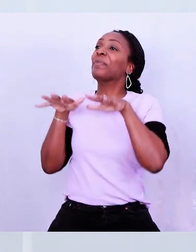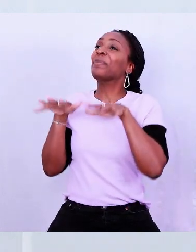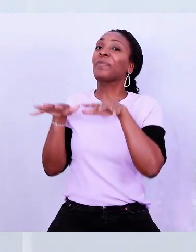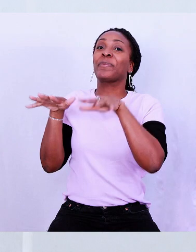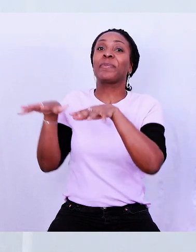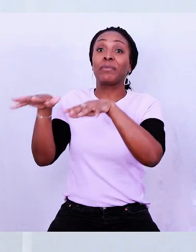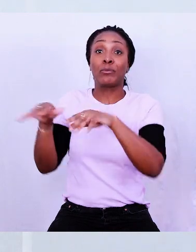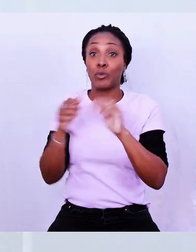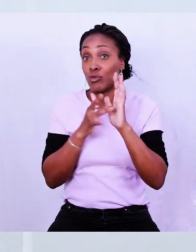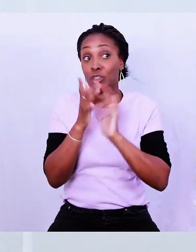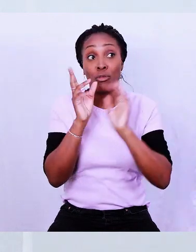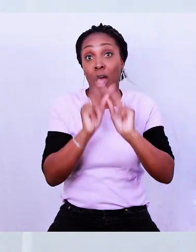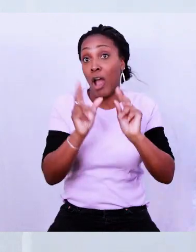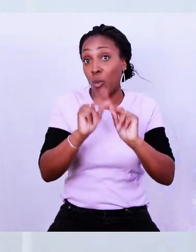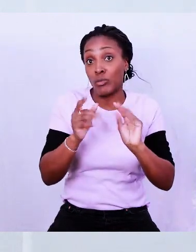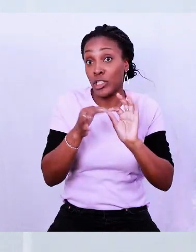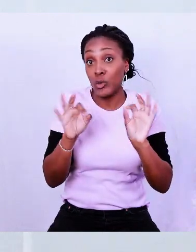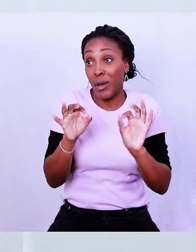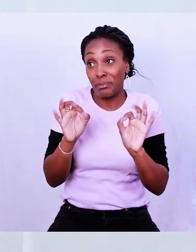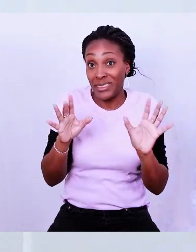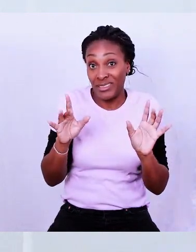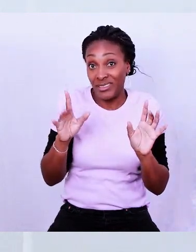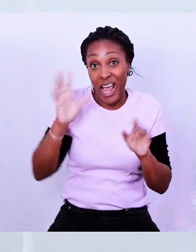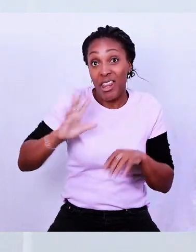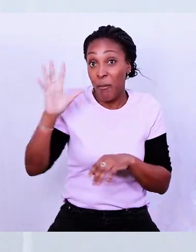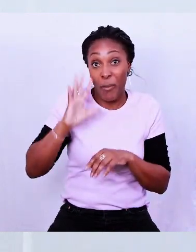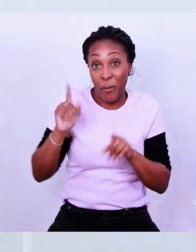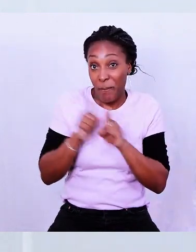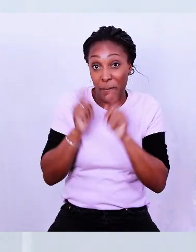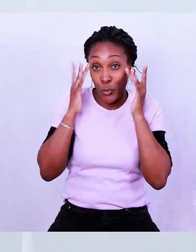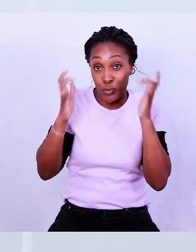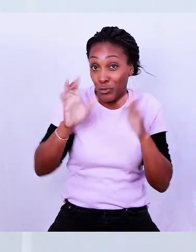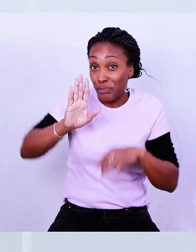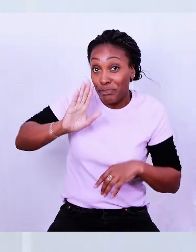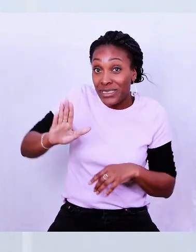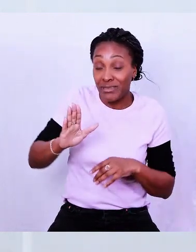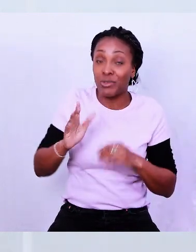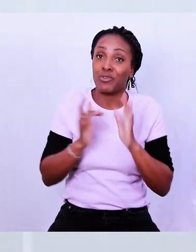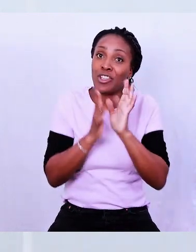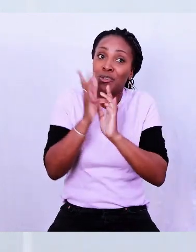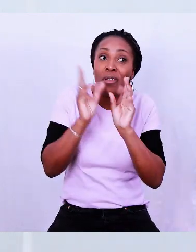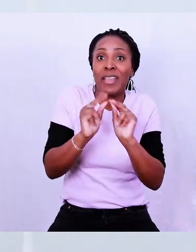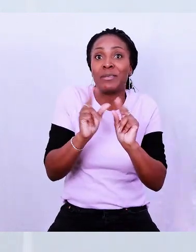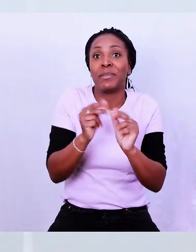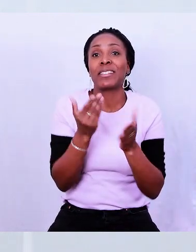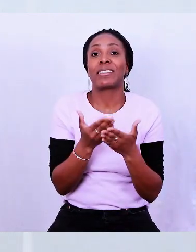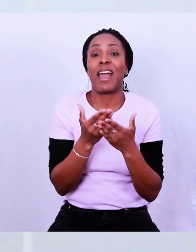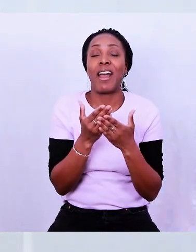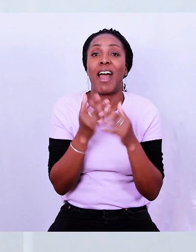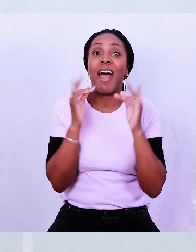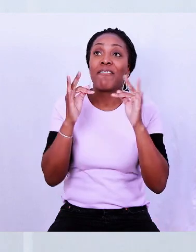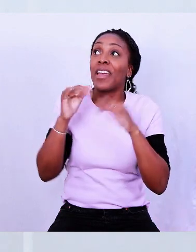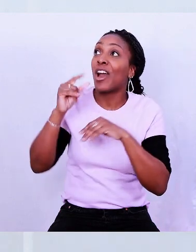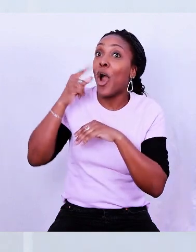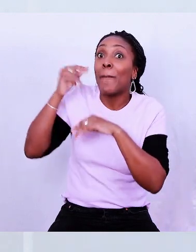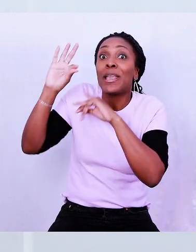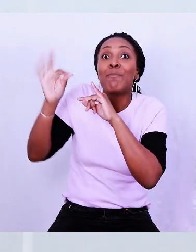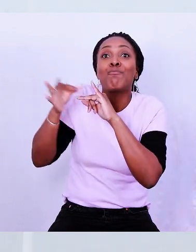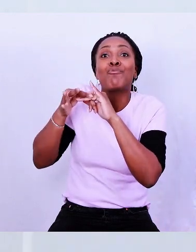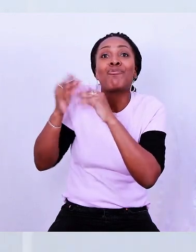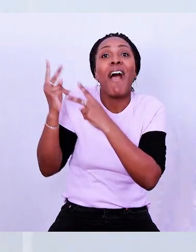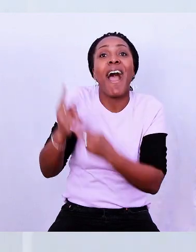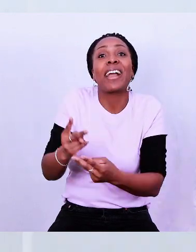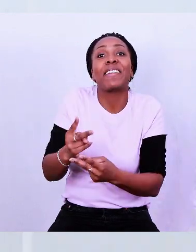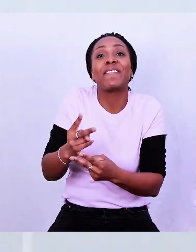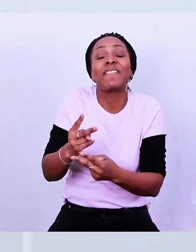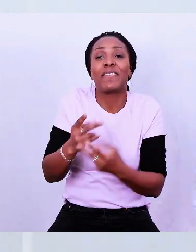existait vraiment à l'époque, c'est comme ça que ça se faisait. Et donc il est en train de mettre en scène le temps que l'époux arrive, et on voit qu'il y a